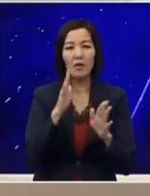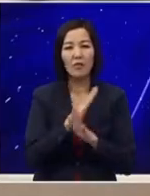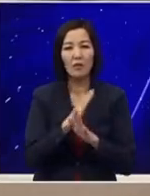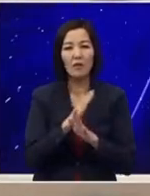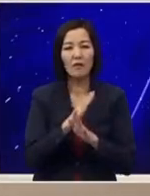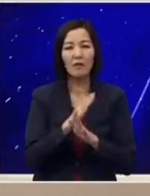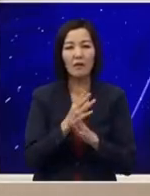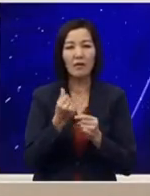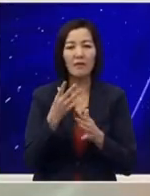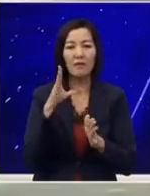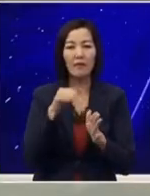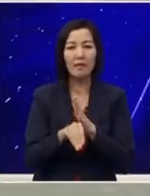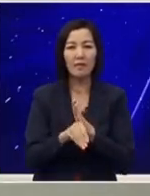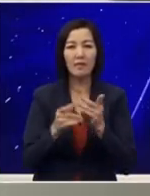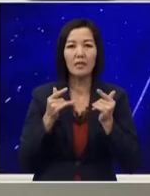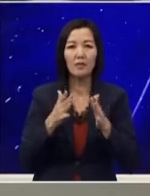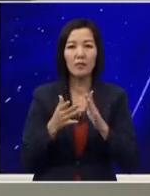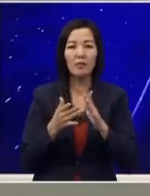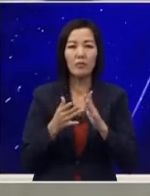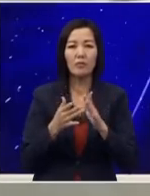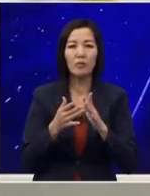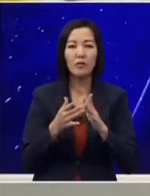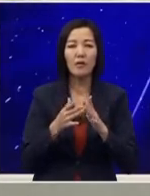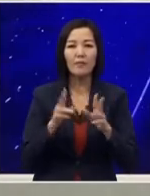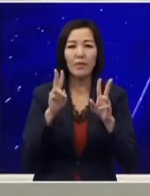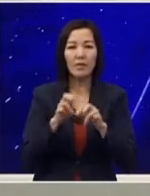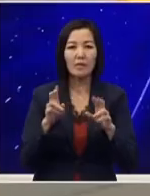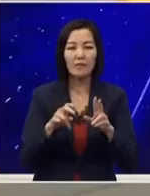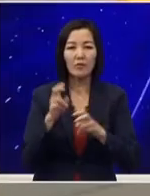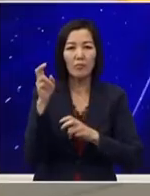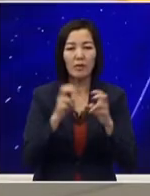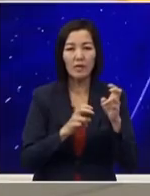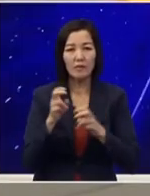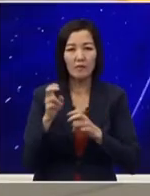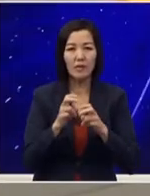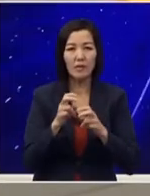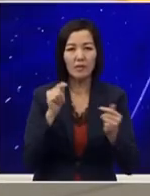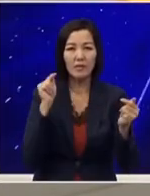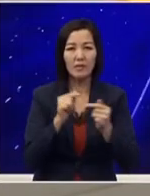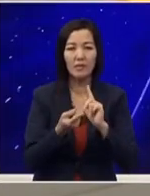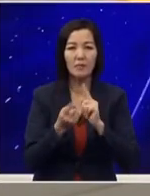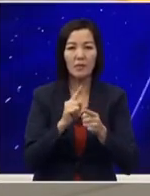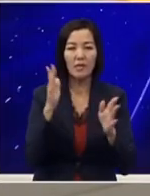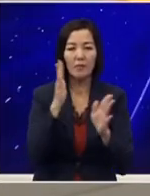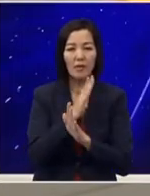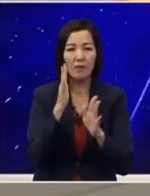и некоторых инвесторов, требующих свернуть разведку и производство в рамках борьбы с изменением